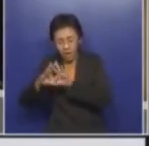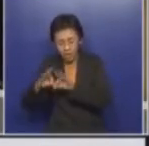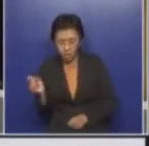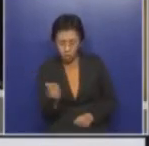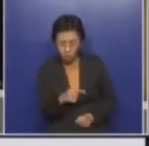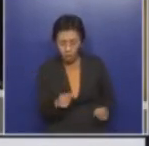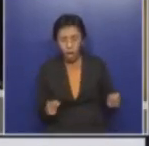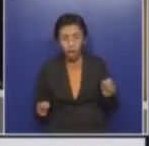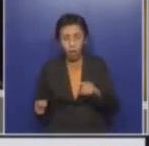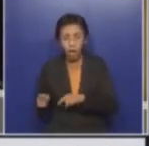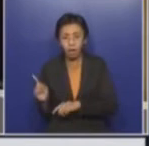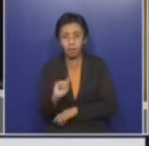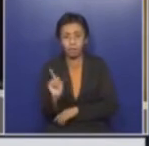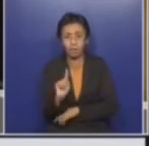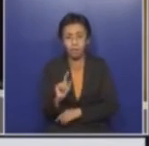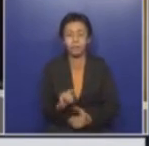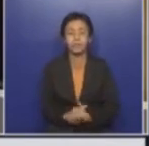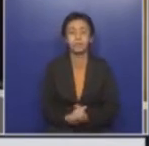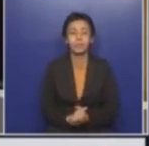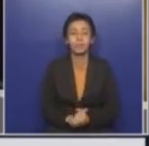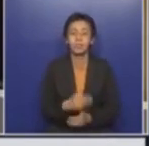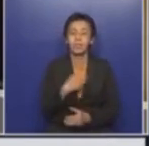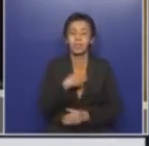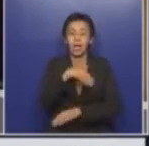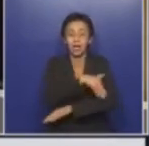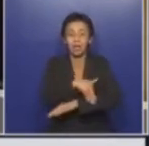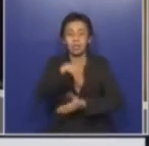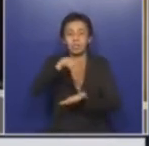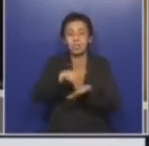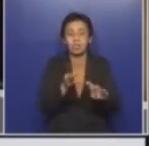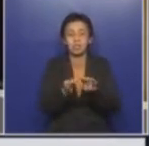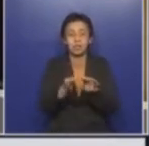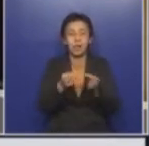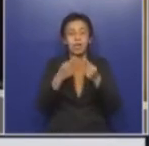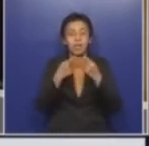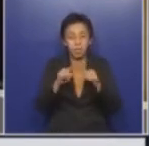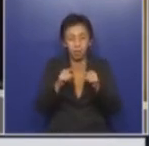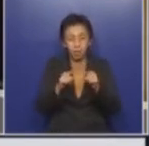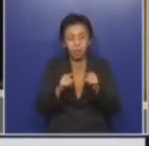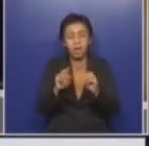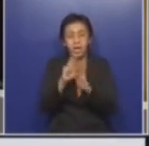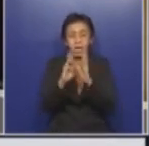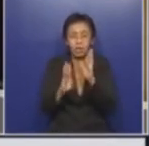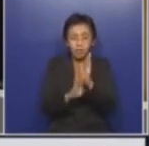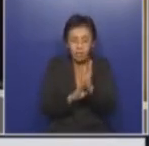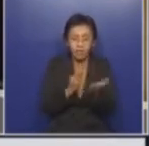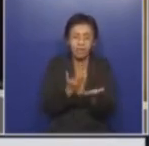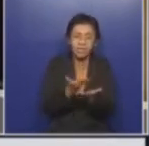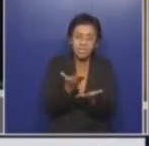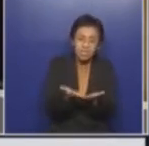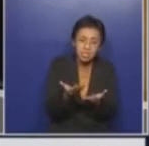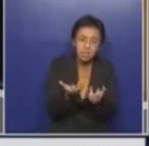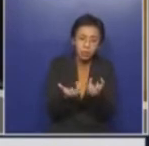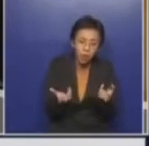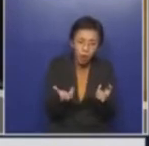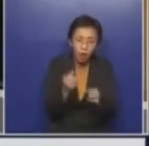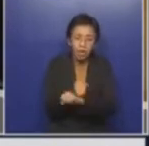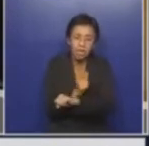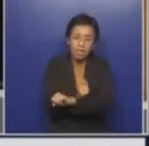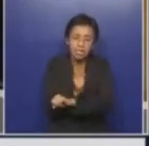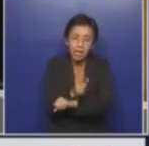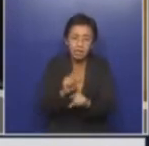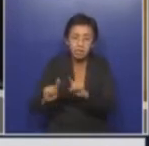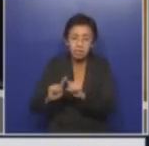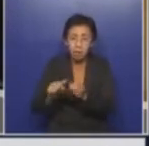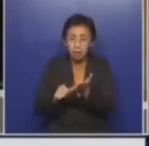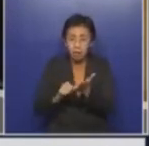ที่อยากจะขอให้กรมบัญชีกลางได้ตอบว่าท่านเคยคิดบ้างไหมระเบียบการจัดซื้อจัดจ้างของท่านเนี่ยจะแก้ไขได้เ